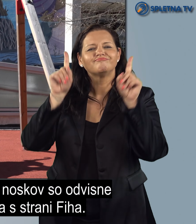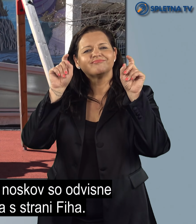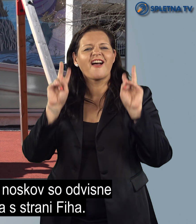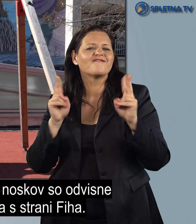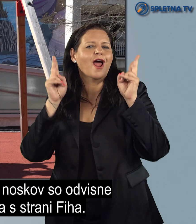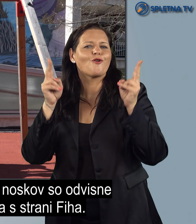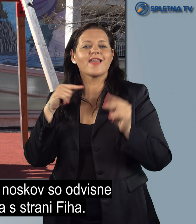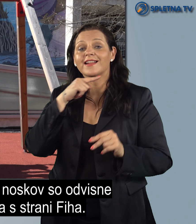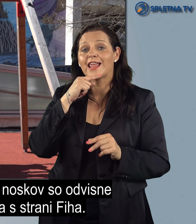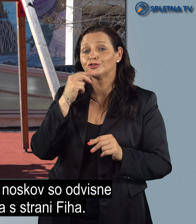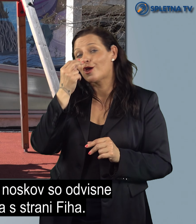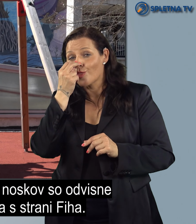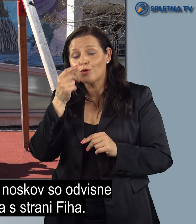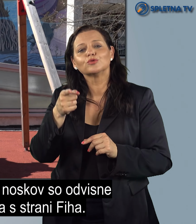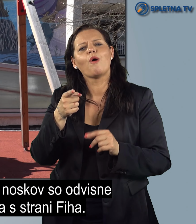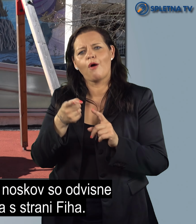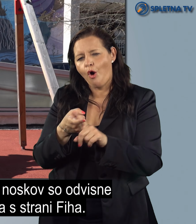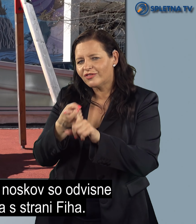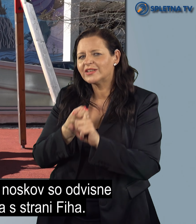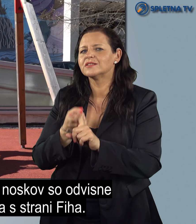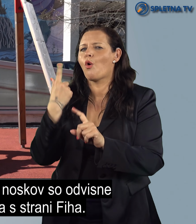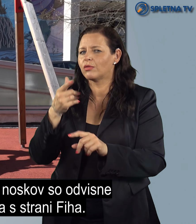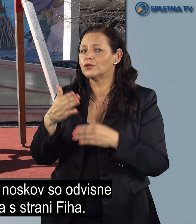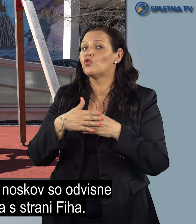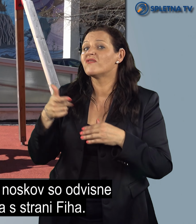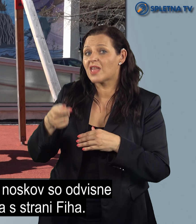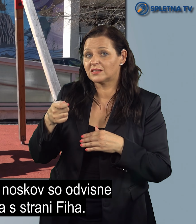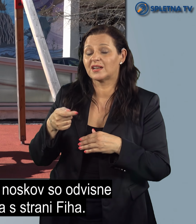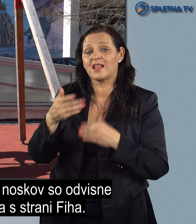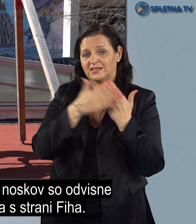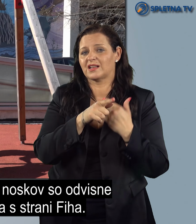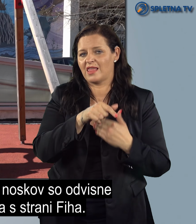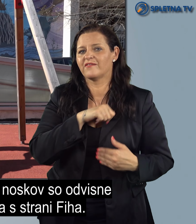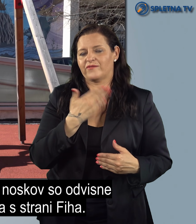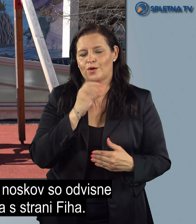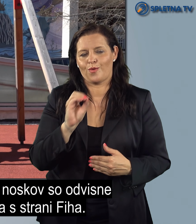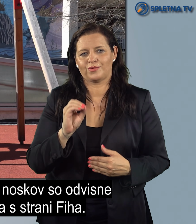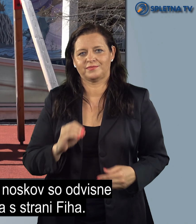Tudi vragulije rdečih noskov so odvisne od sofinanciranja strani FIHA.